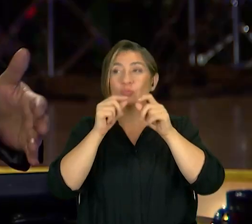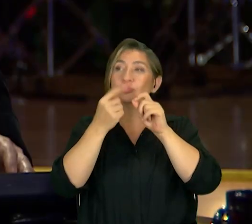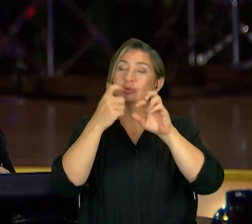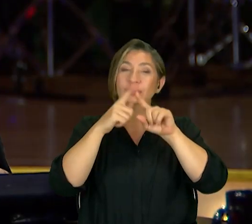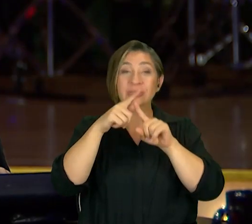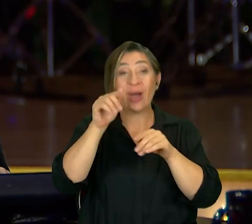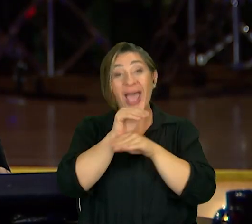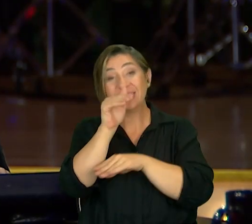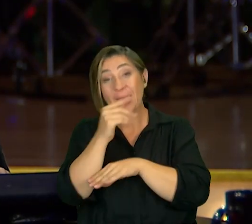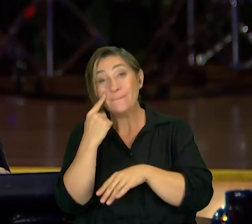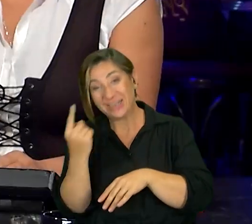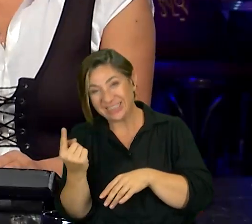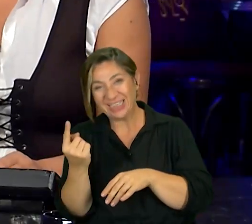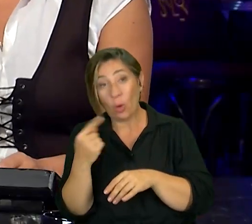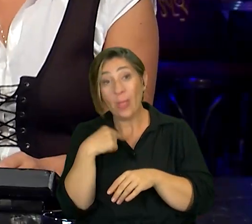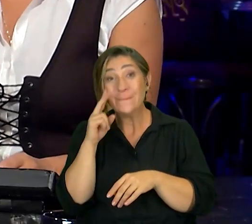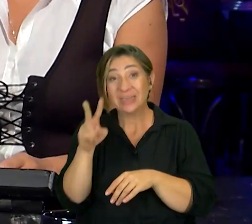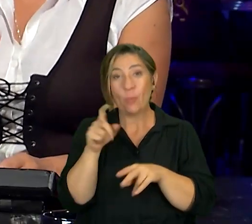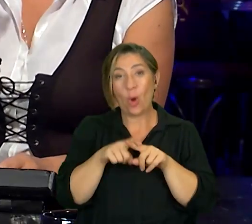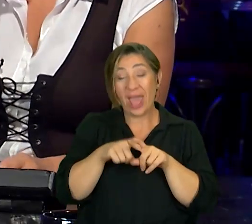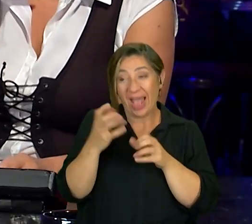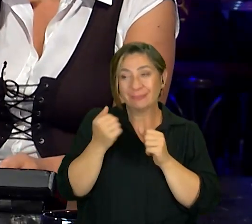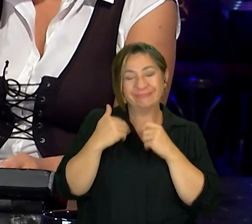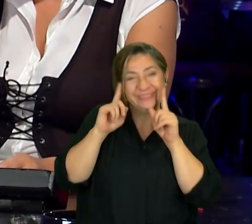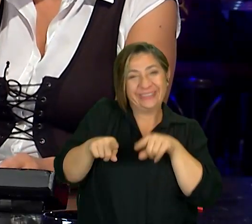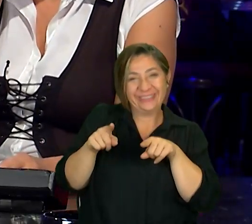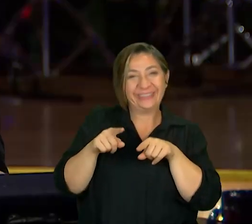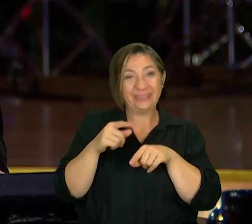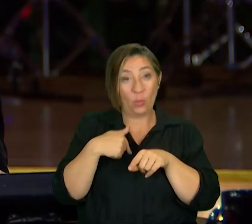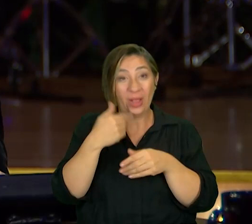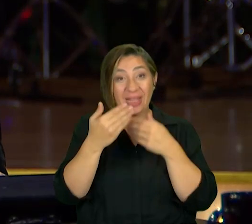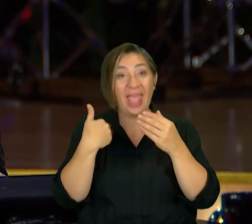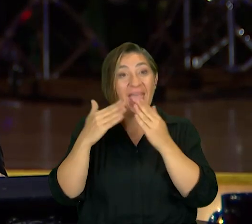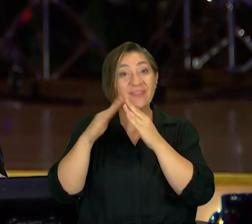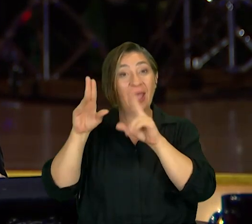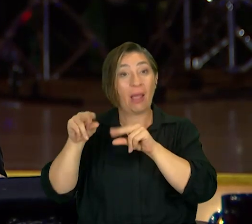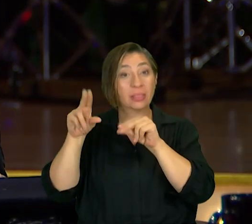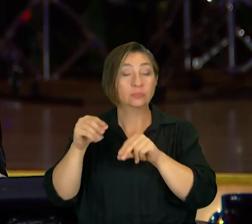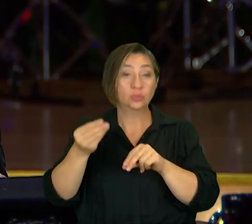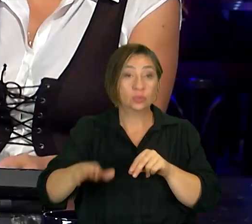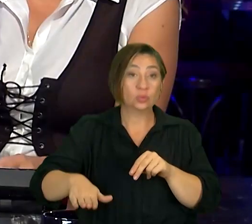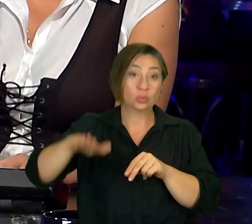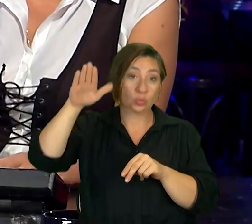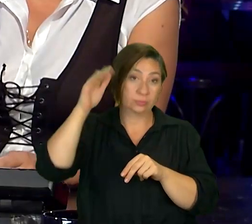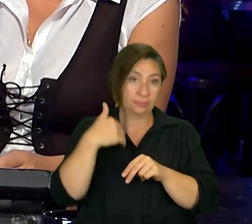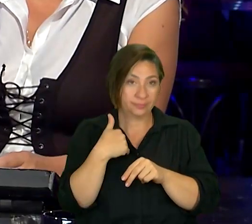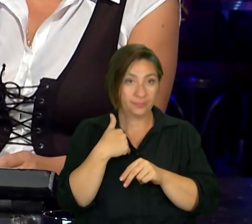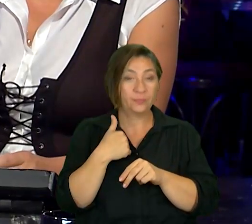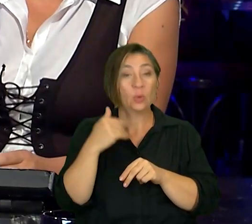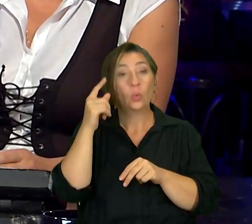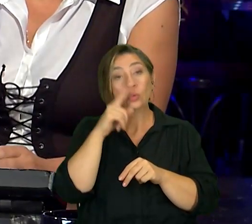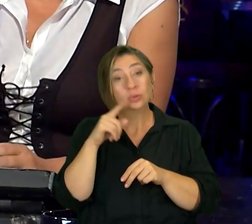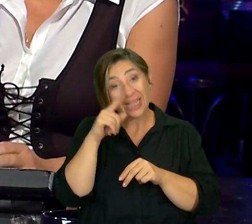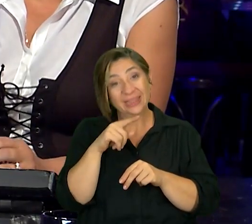hayatına baksaydın İşte ona bakıp zaten. Onu anlatıyorum. Ben onun evinde kaldım. Yani çocukluğum evet, orada geçti. Evet.